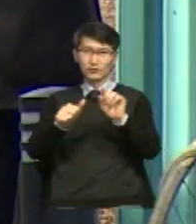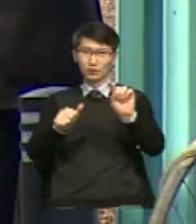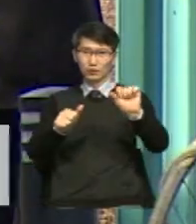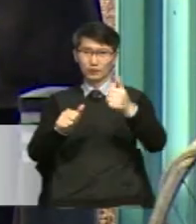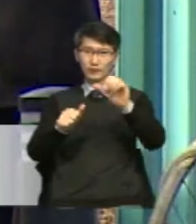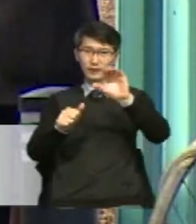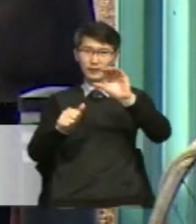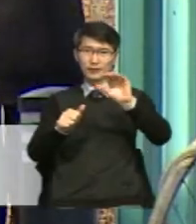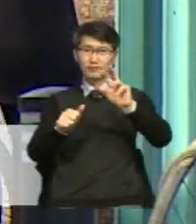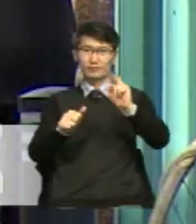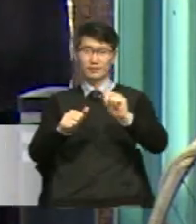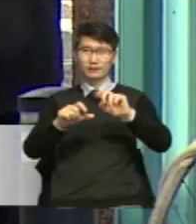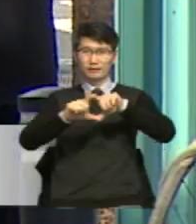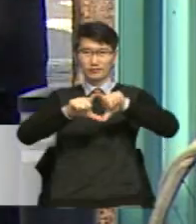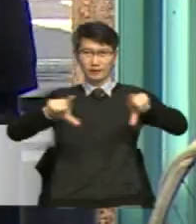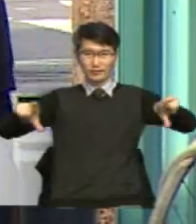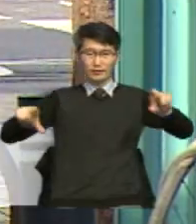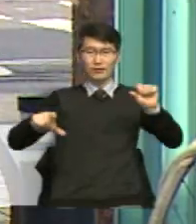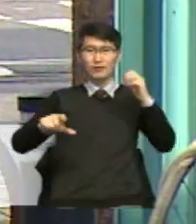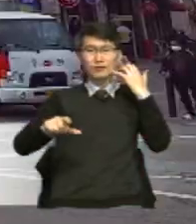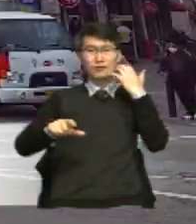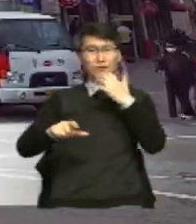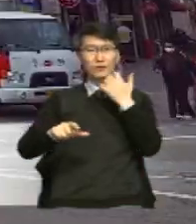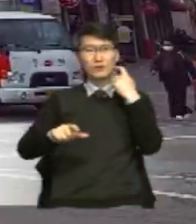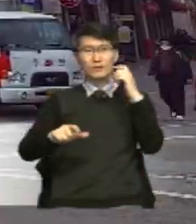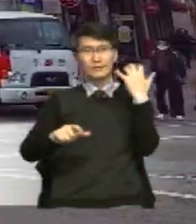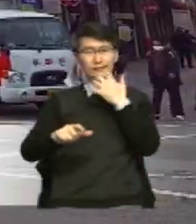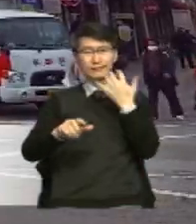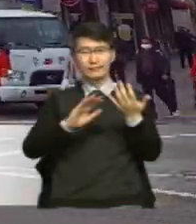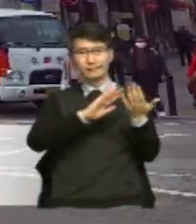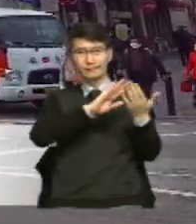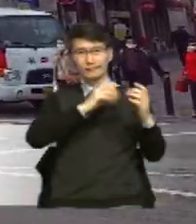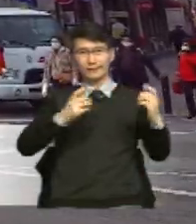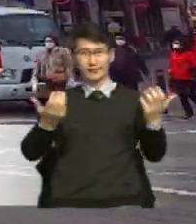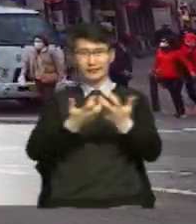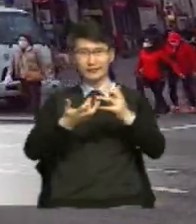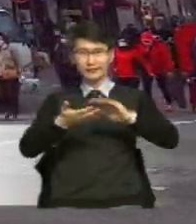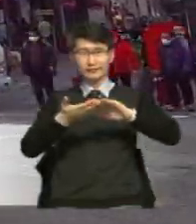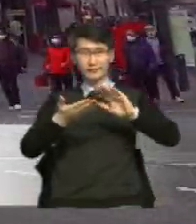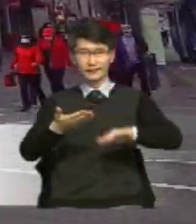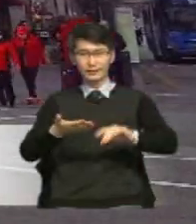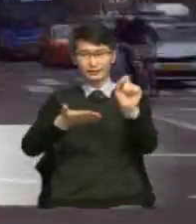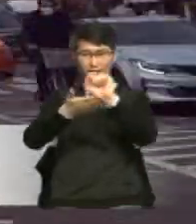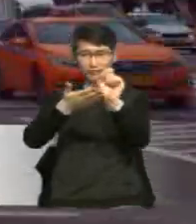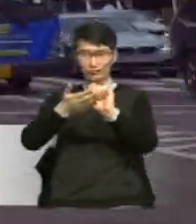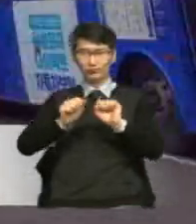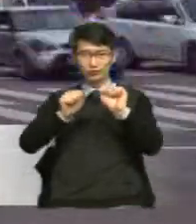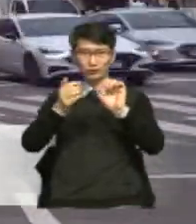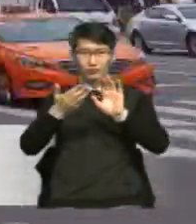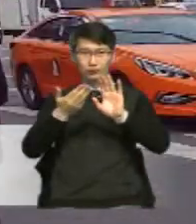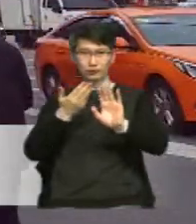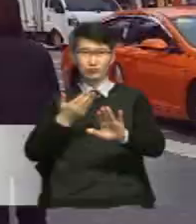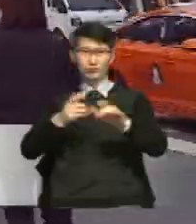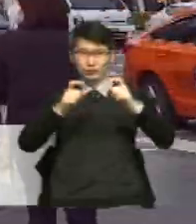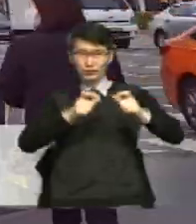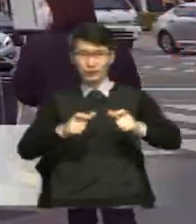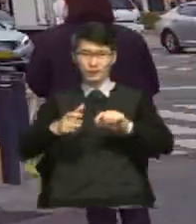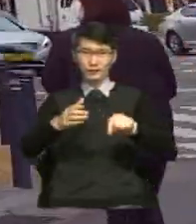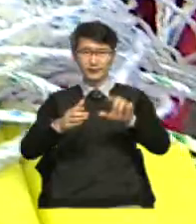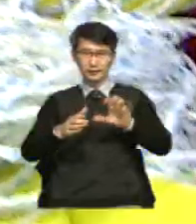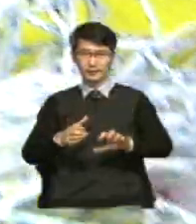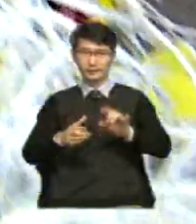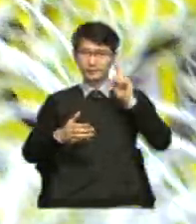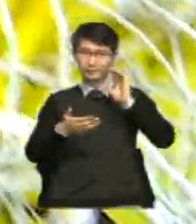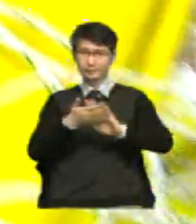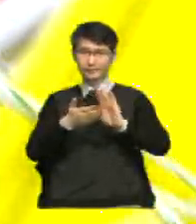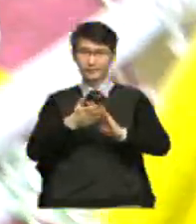구간이 노란색 현수막으로 가득 찼습니다. 우체국 폐국을 반대하는 주민 서명운동이 진행된 이후 동네에서는